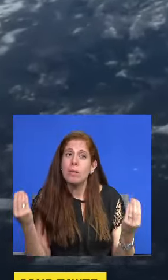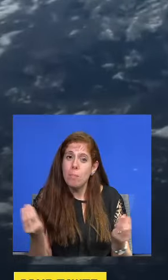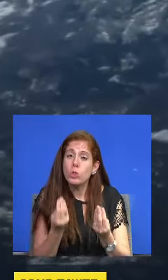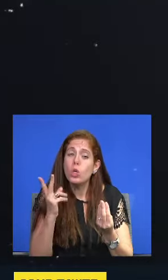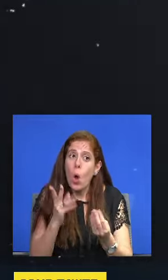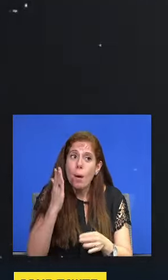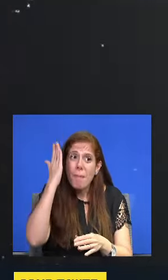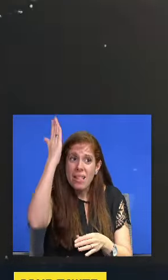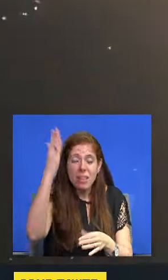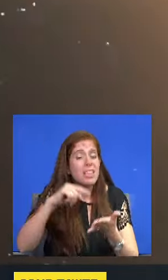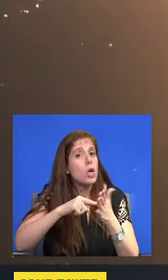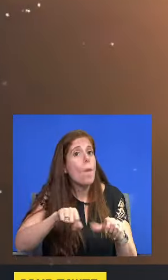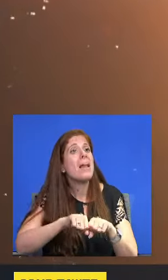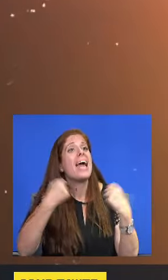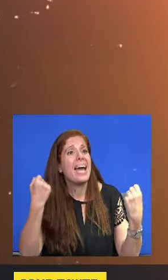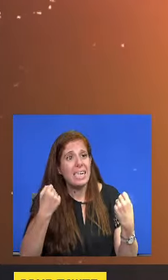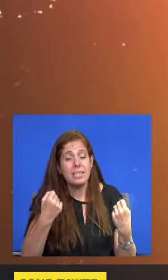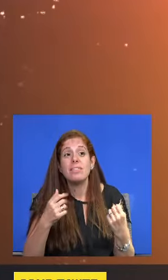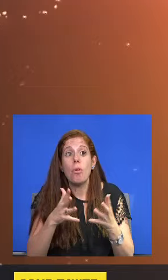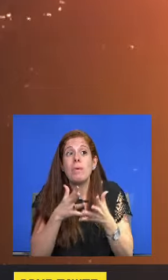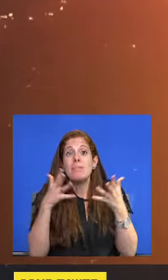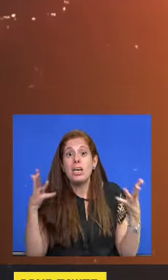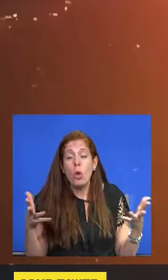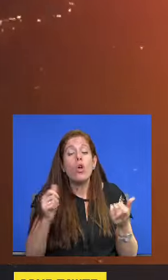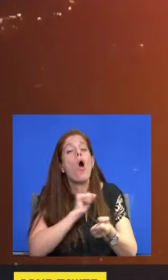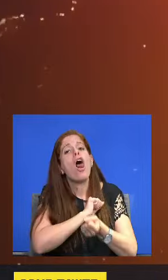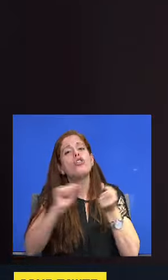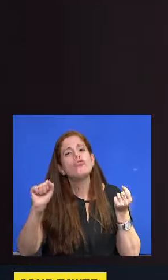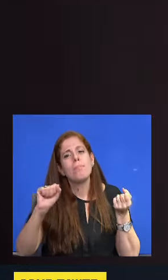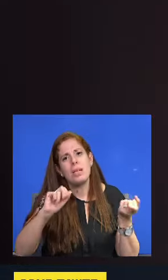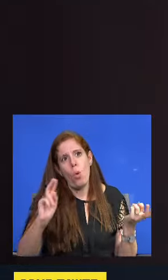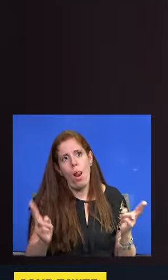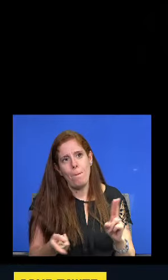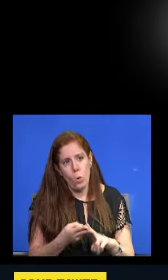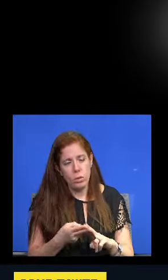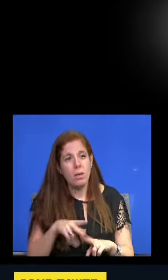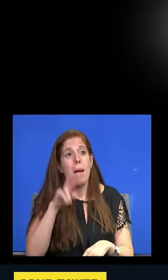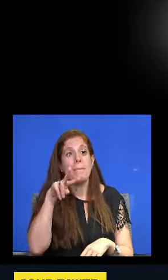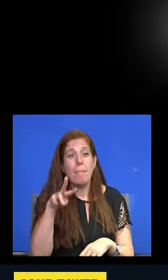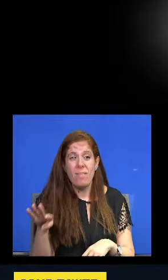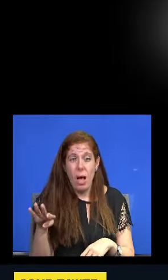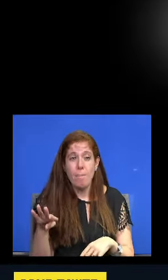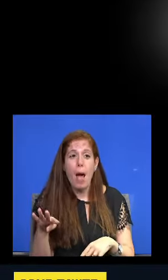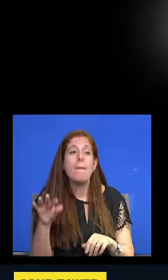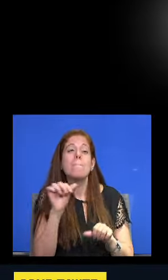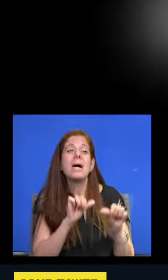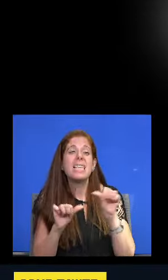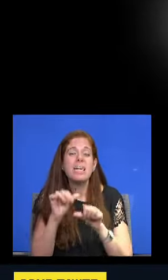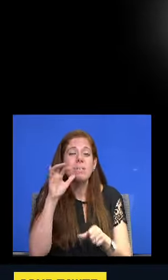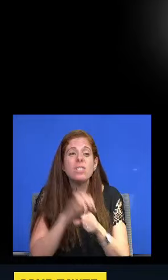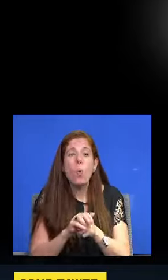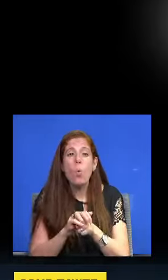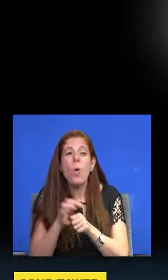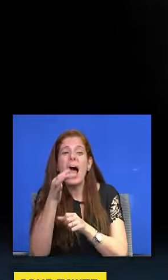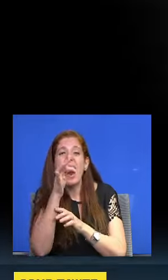בעתיד הרס רציני, והוא מספיק גדול גם להשמיד עולמות. In 2004, scientists observed a potentially